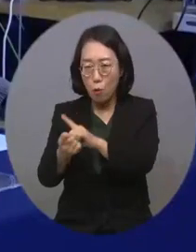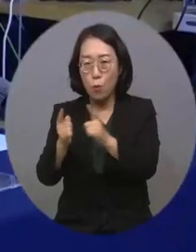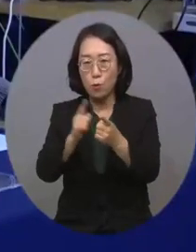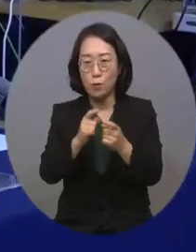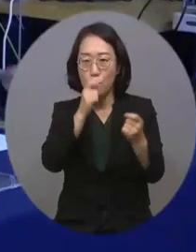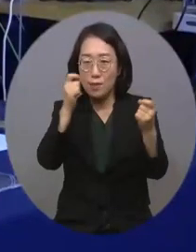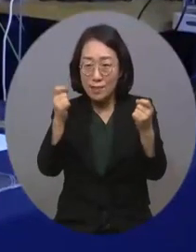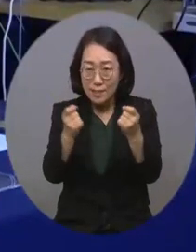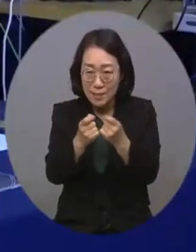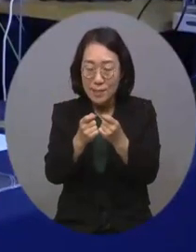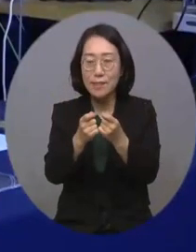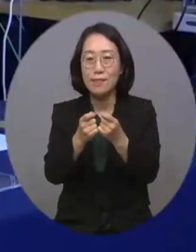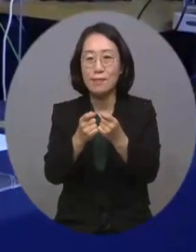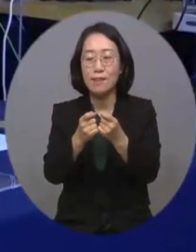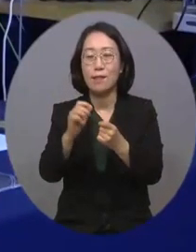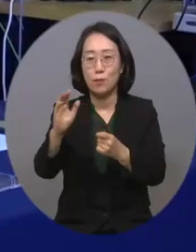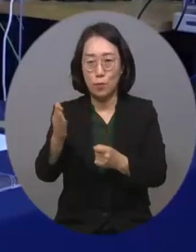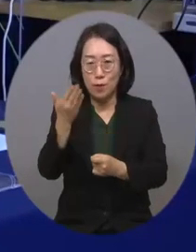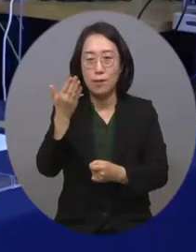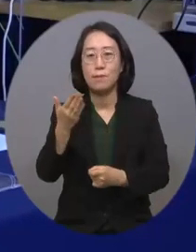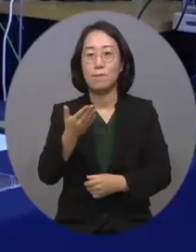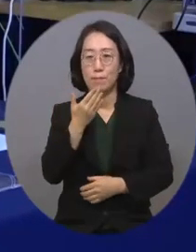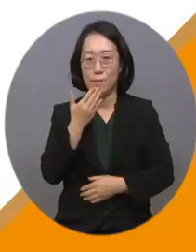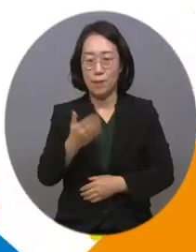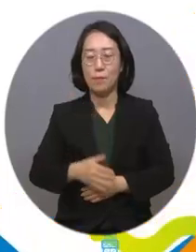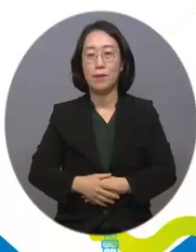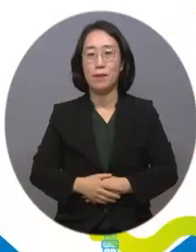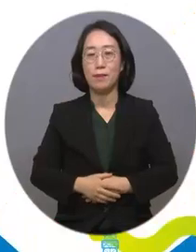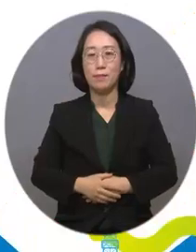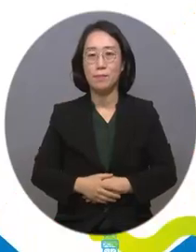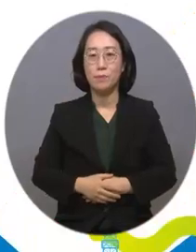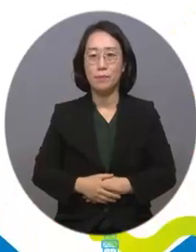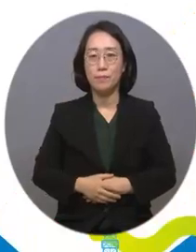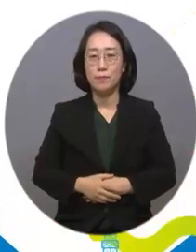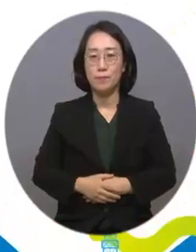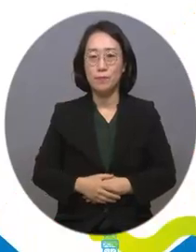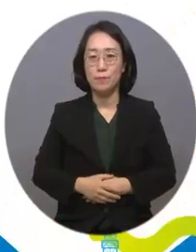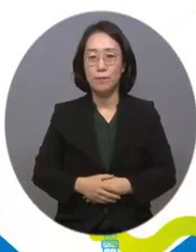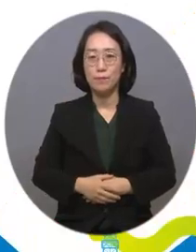다가갈 수 있는 의미 있는 시간이었습니다. 복지TV 경기방송 정선입니다.